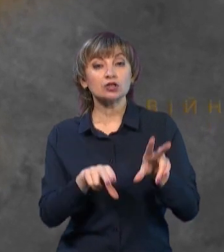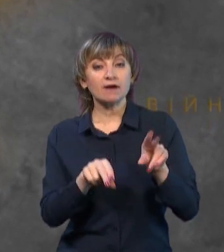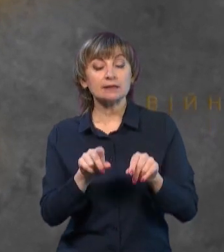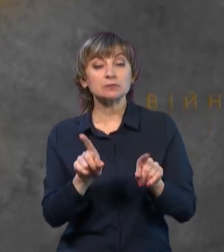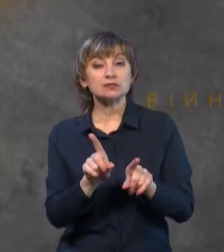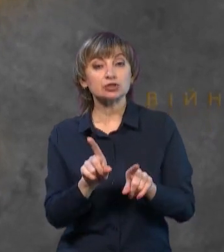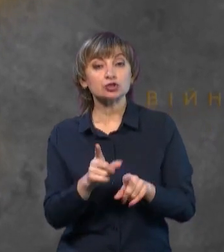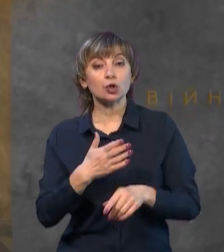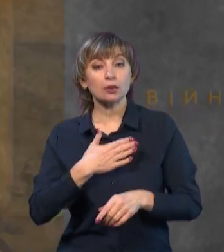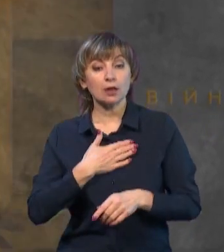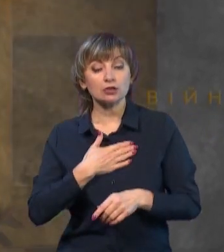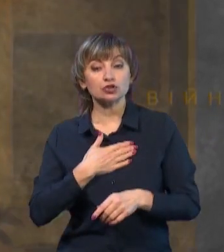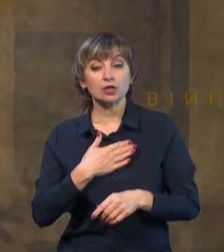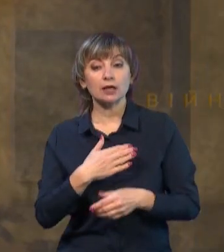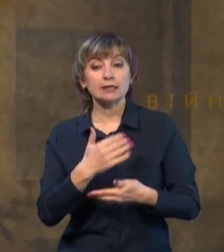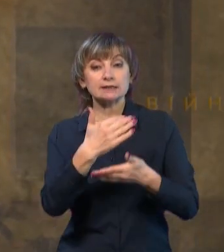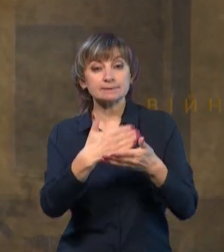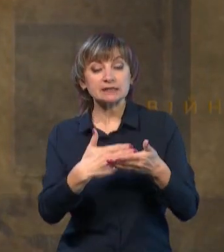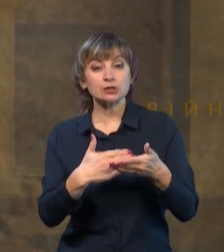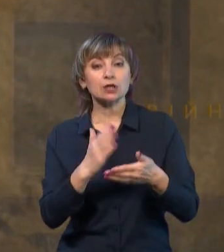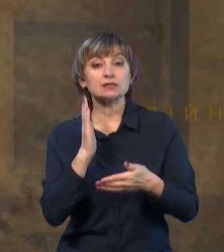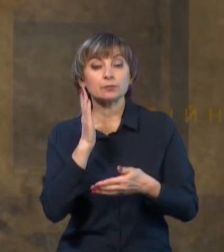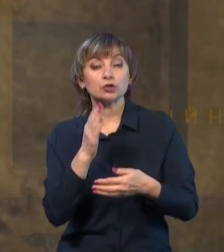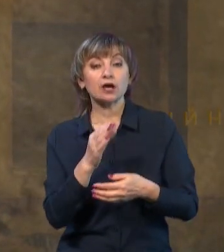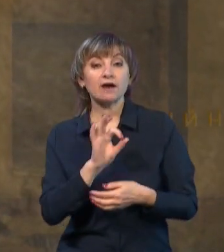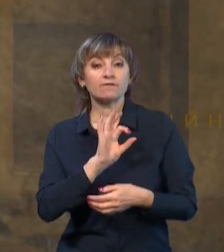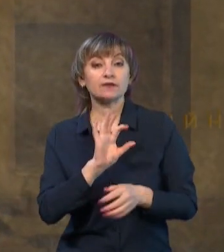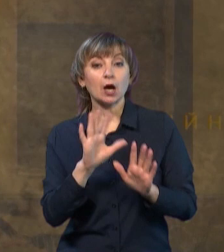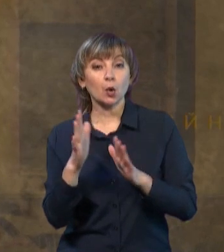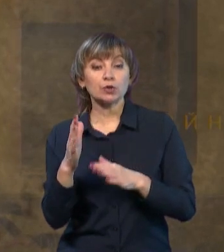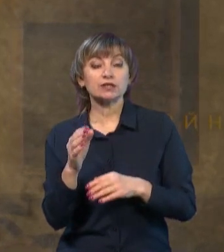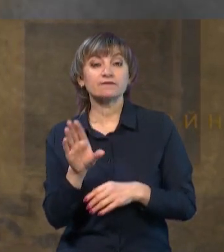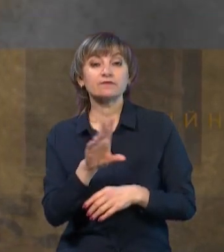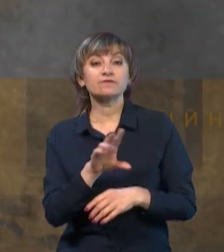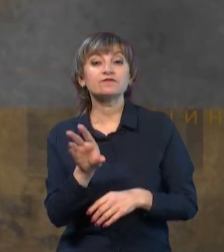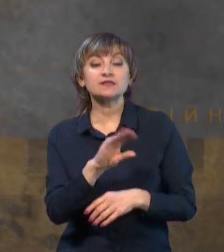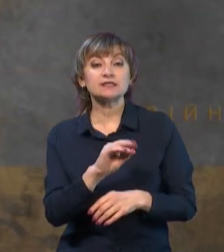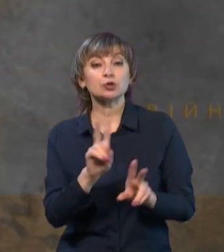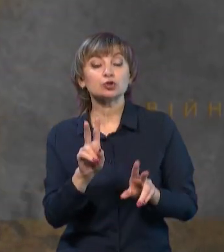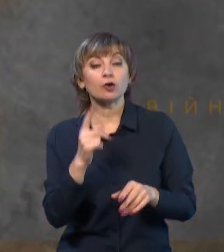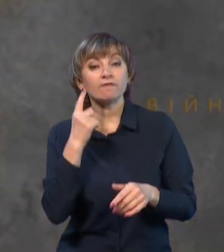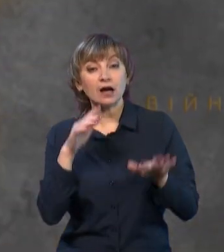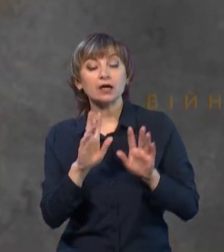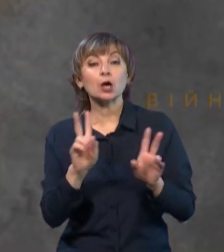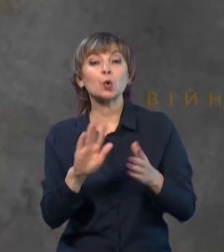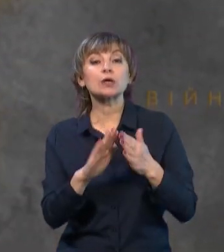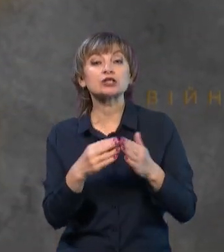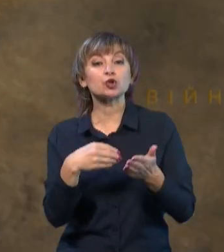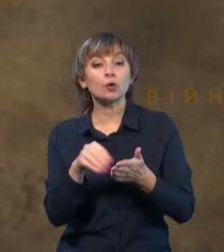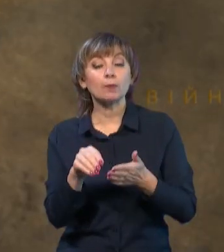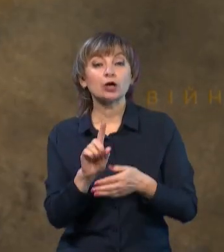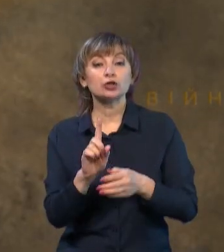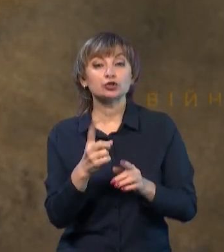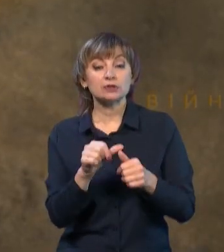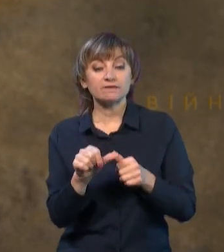що наш список стане в нагоді тим, хто ще вагається, яку книжку їм купувати. А чому, власне, цього